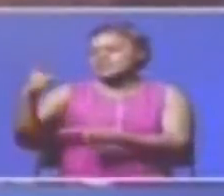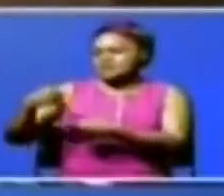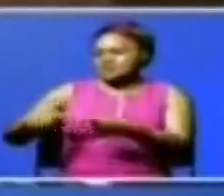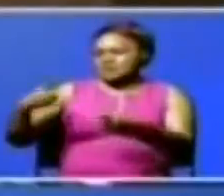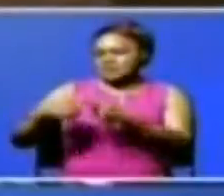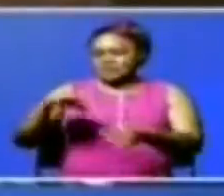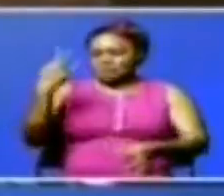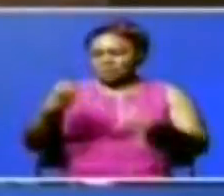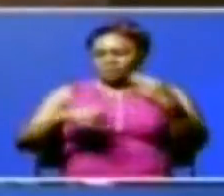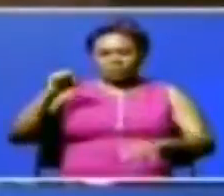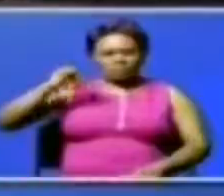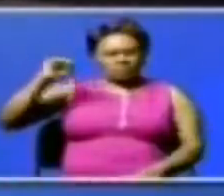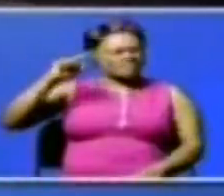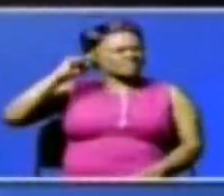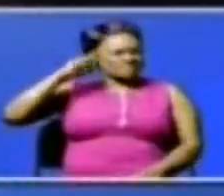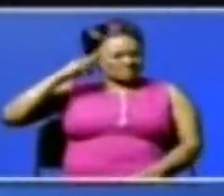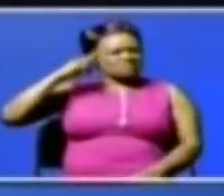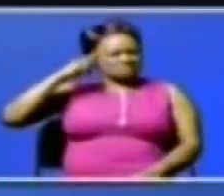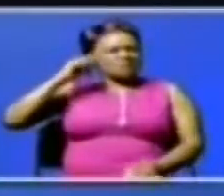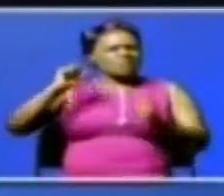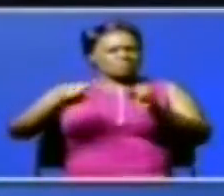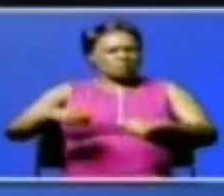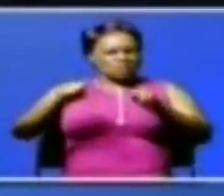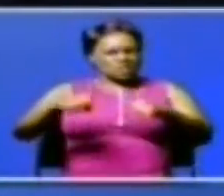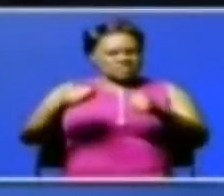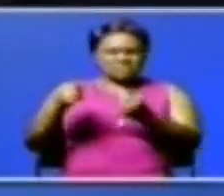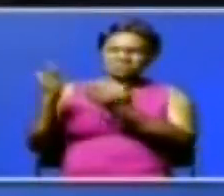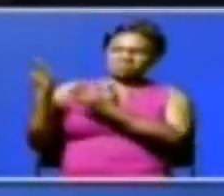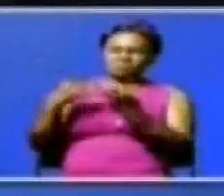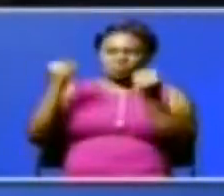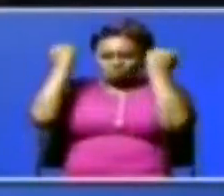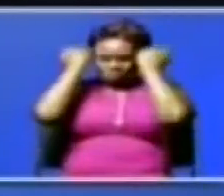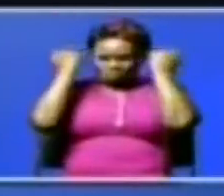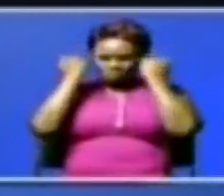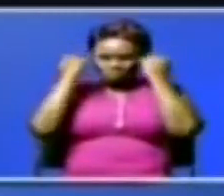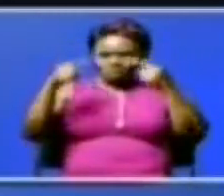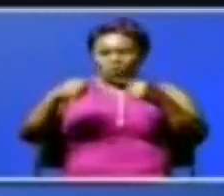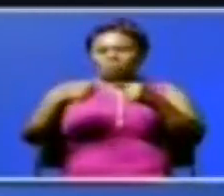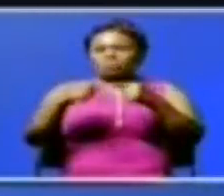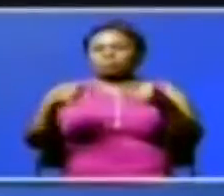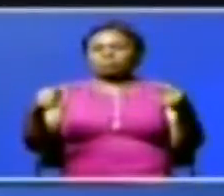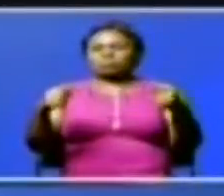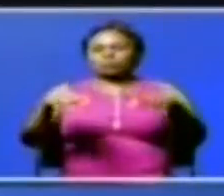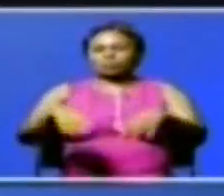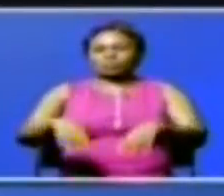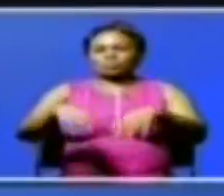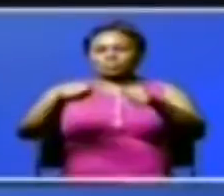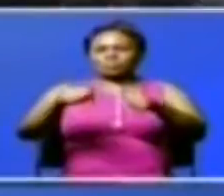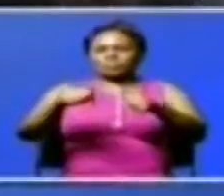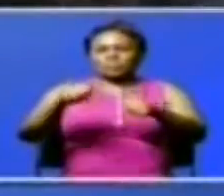wa masuala ya siasa wanahoji kuwa huenda kufikishwa kwa Mwilu kotini kukawa pingamizi lake kumrithi jaji